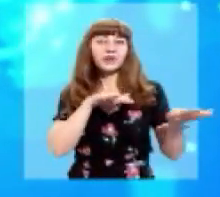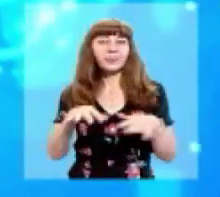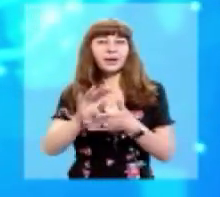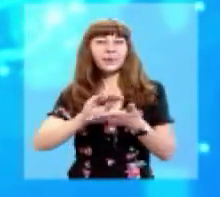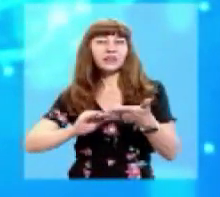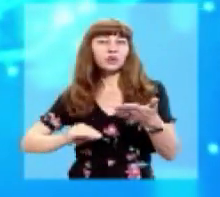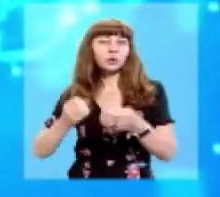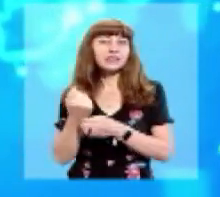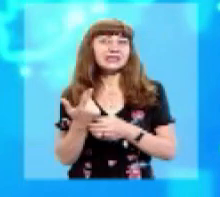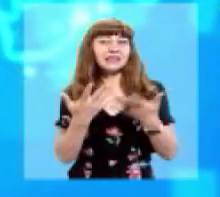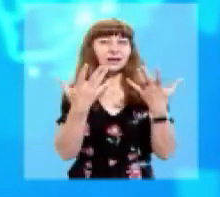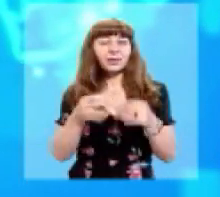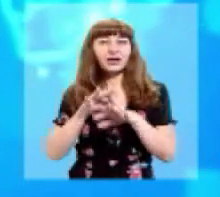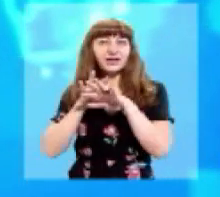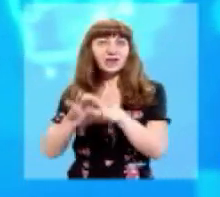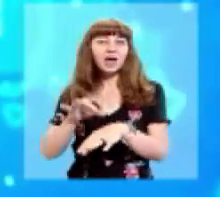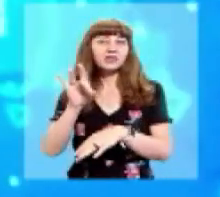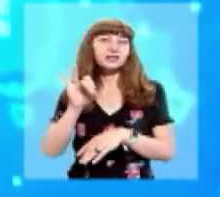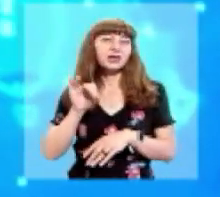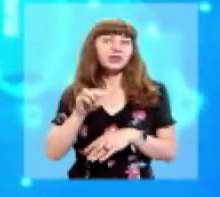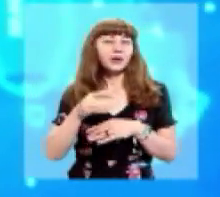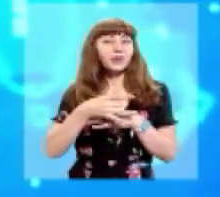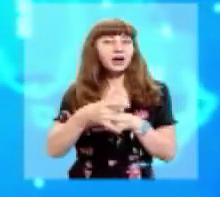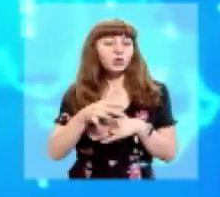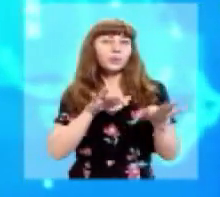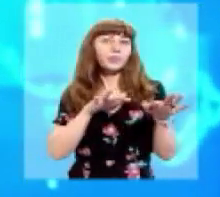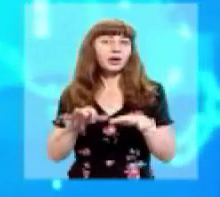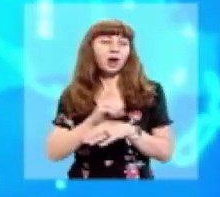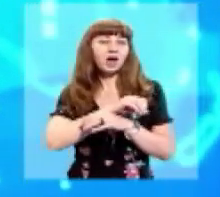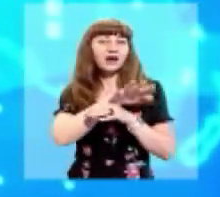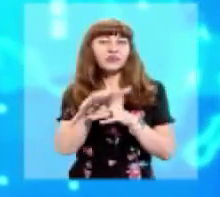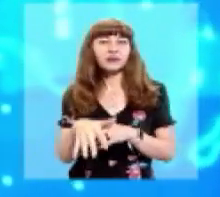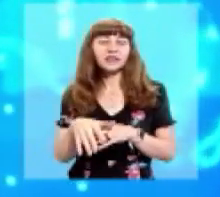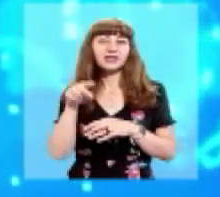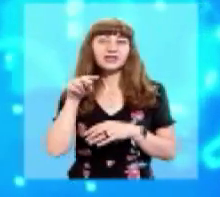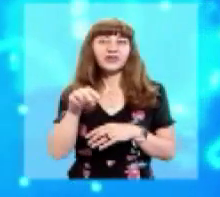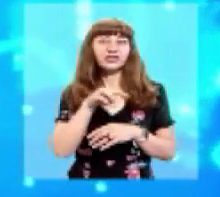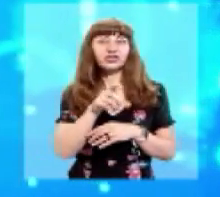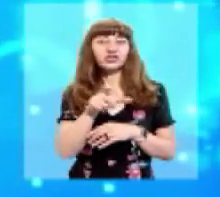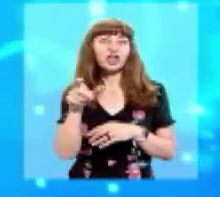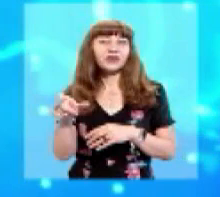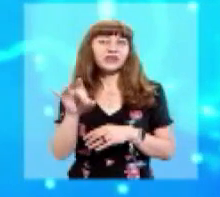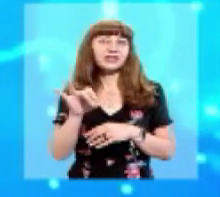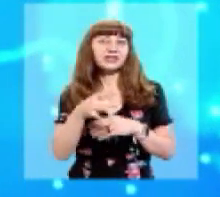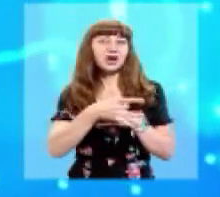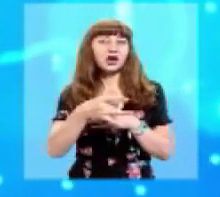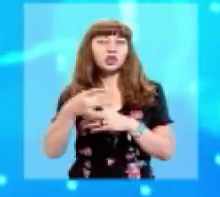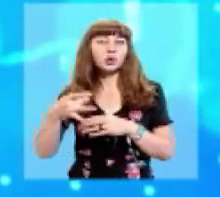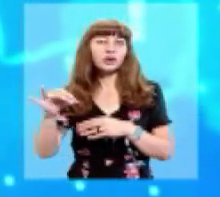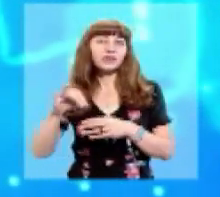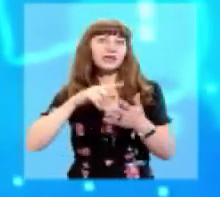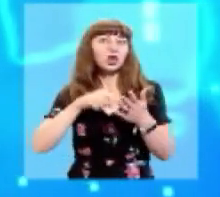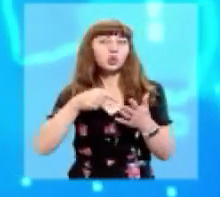өтті. Іс-шара облыстың аудан қалаларынан 2000-ға жуық қатысушыны қамтыған. Олар спорттың 18 түрі бойынша бақ